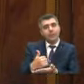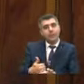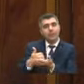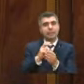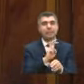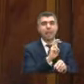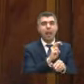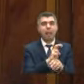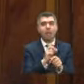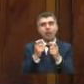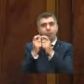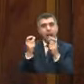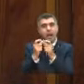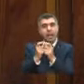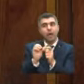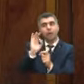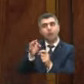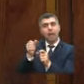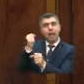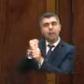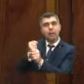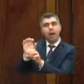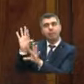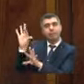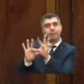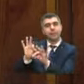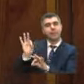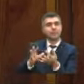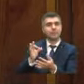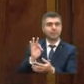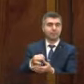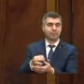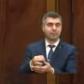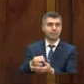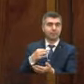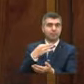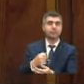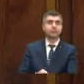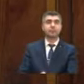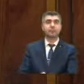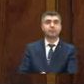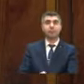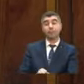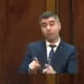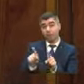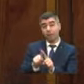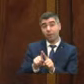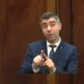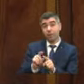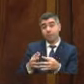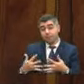الاليات المبتكره للتمويل ديال الاستثمار، الاستثمار اللي غادي يكون القطاع الخاص